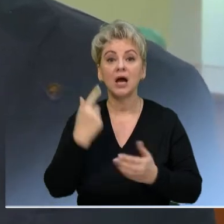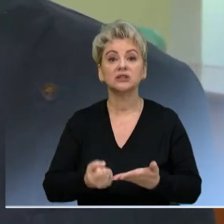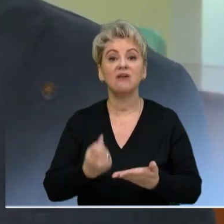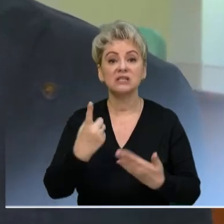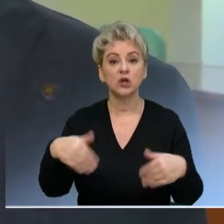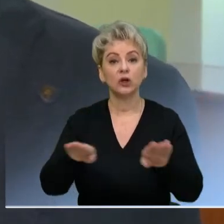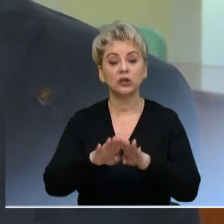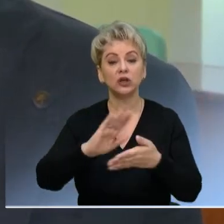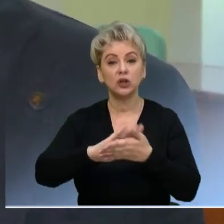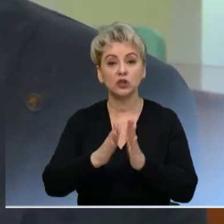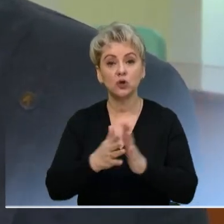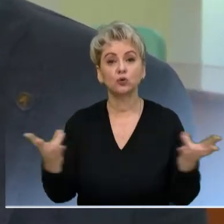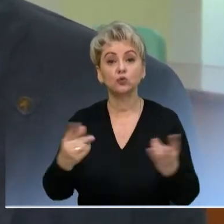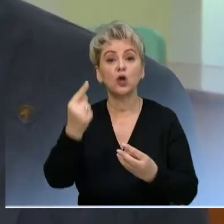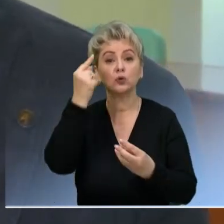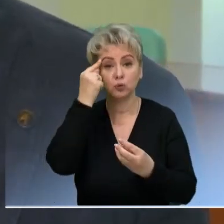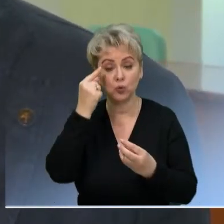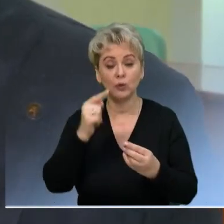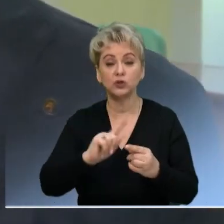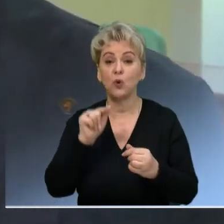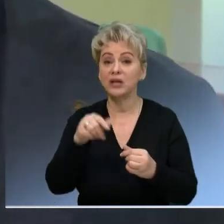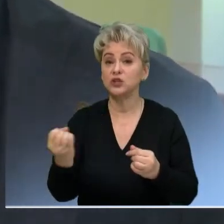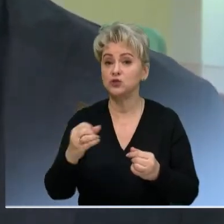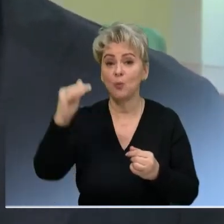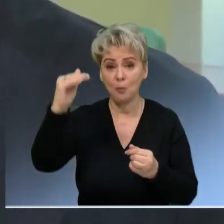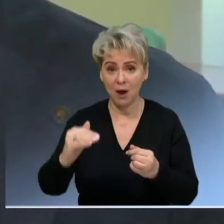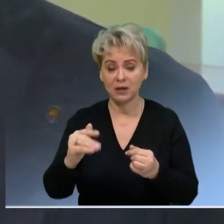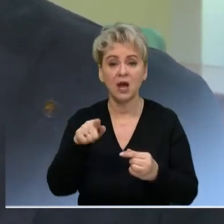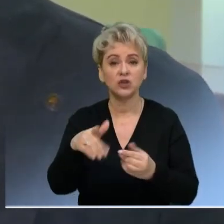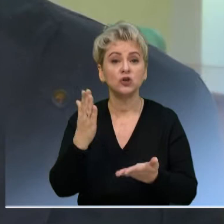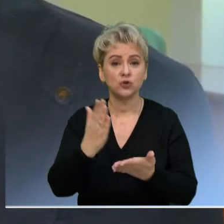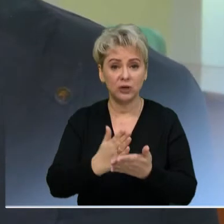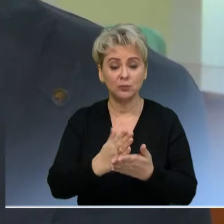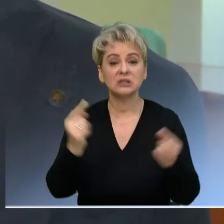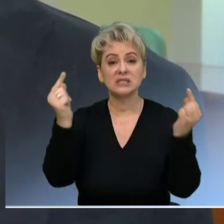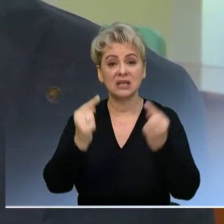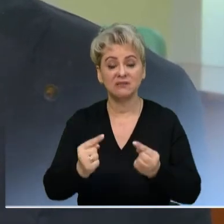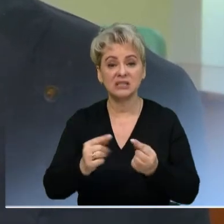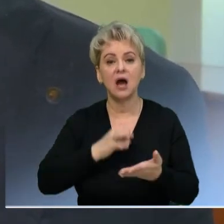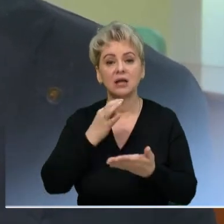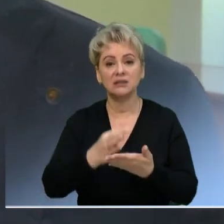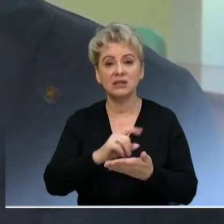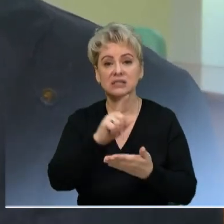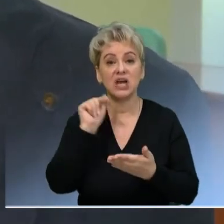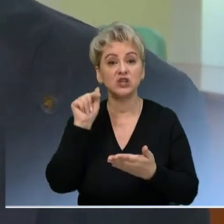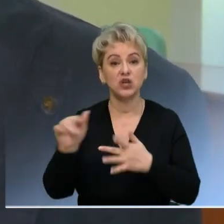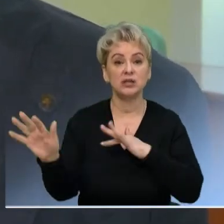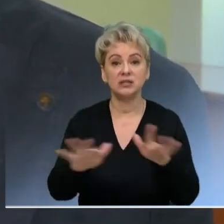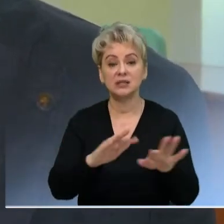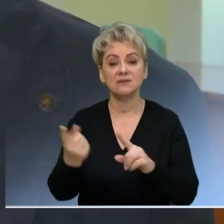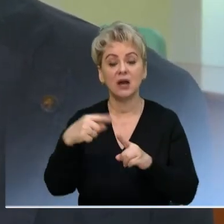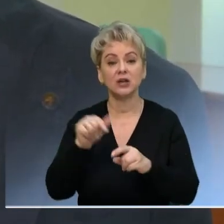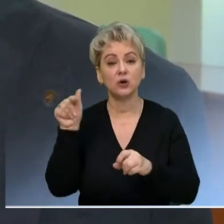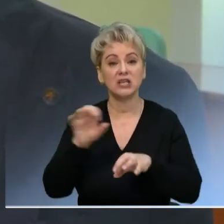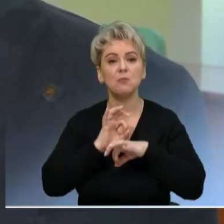возникают такие ситуации, надо же соображать, надо понимать, что они еще не взрослые люди, они еще несут соответствующую ответственность за эти действия, которые